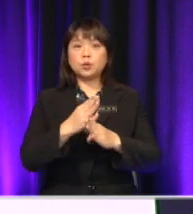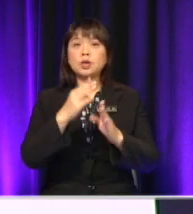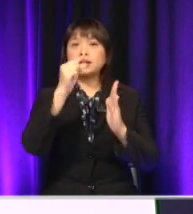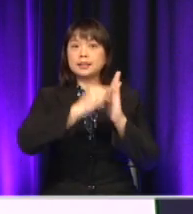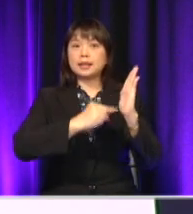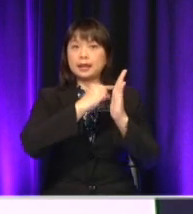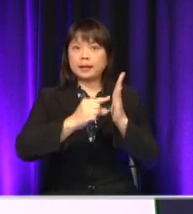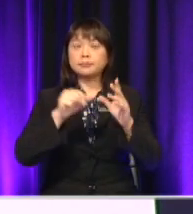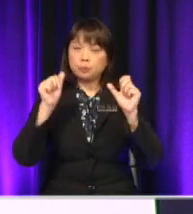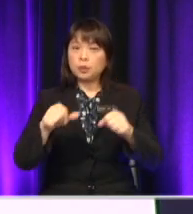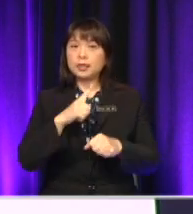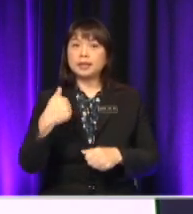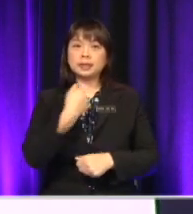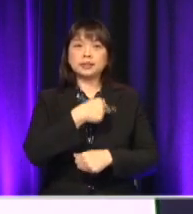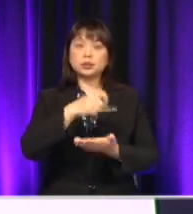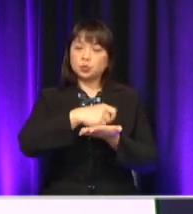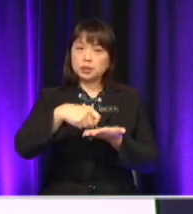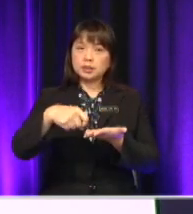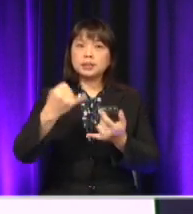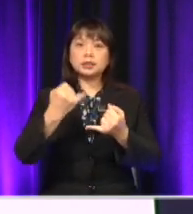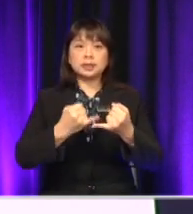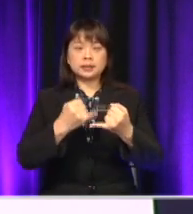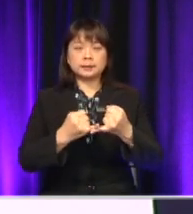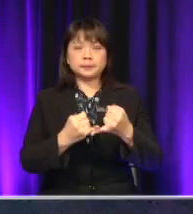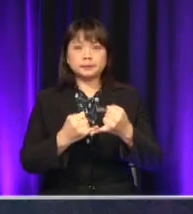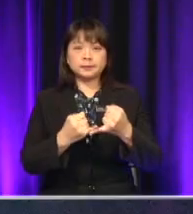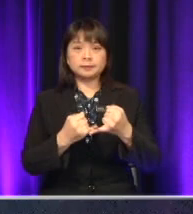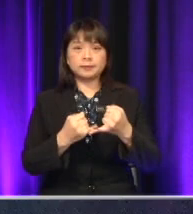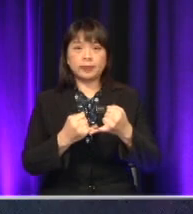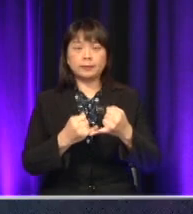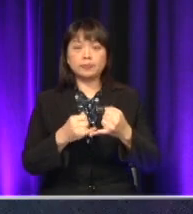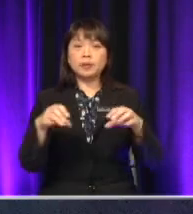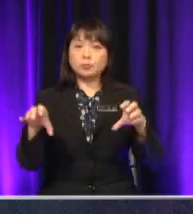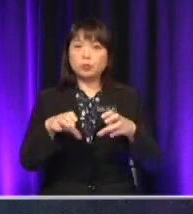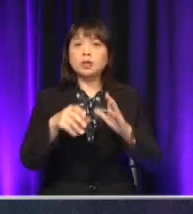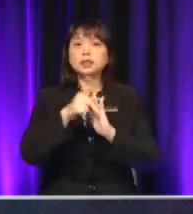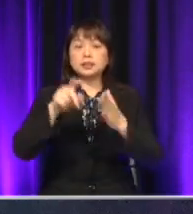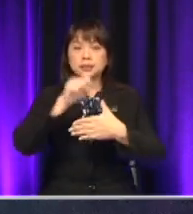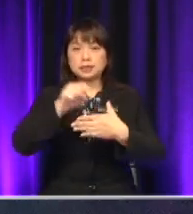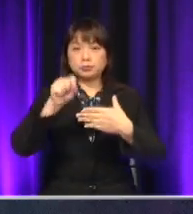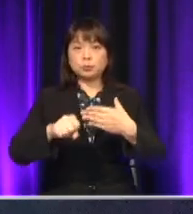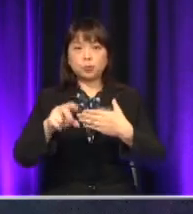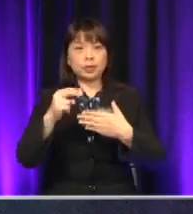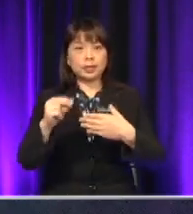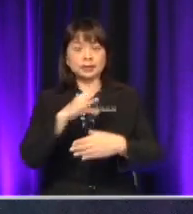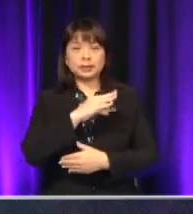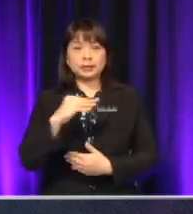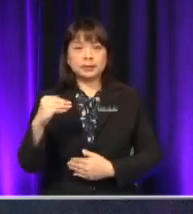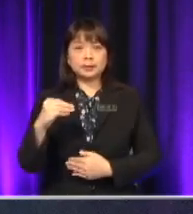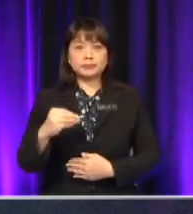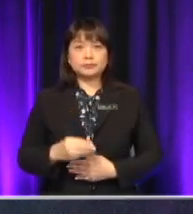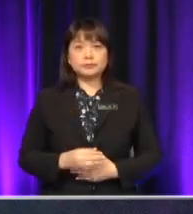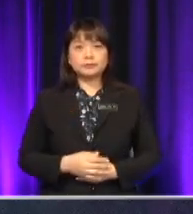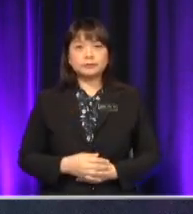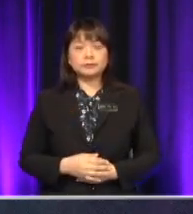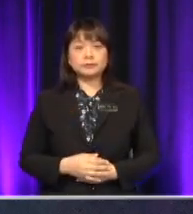kita. Okey, dan yang terakhir lah iaitu membuat kesimpulan dan juga habislah